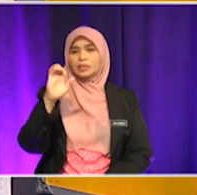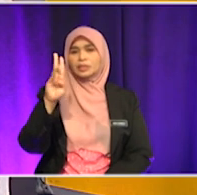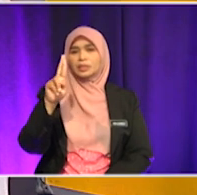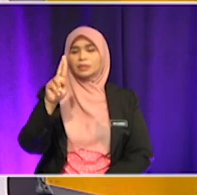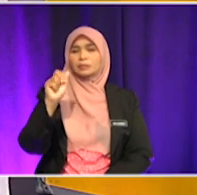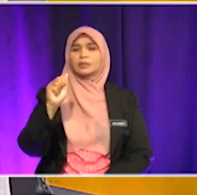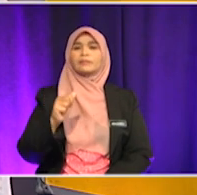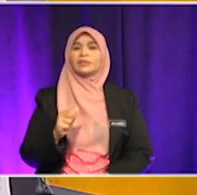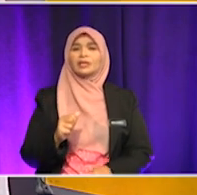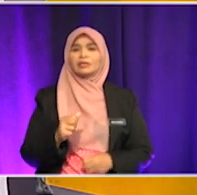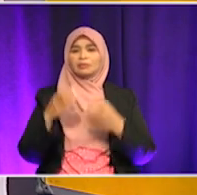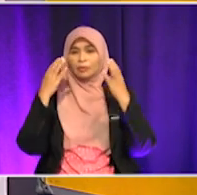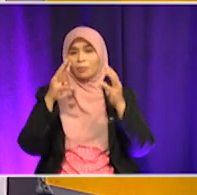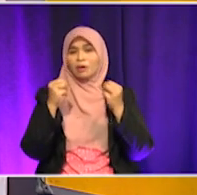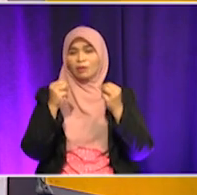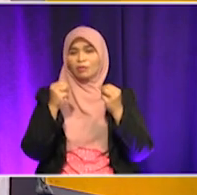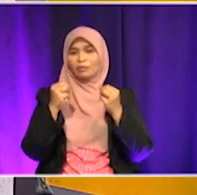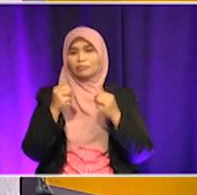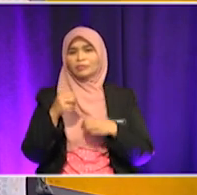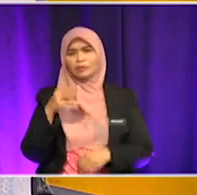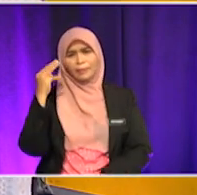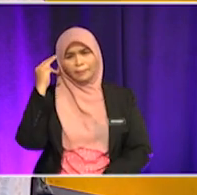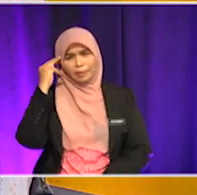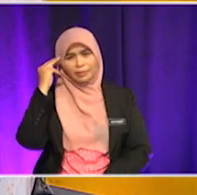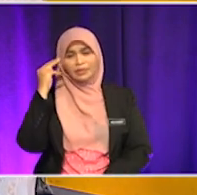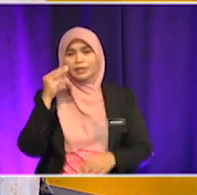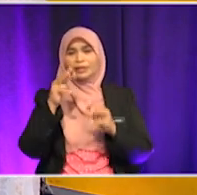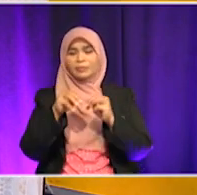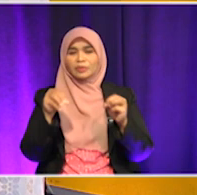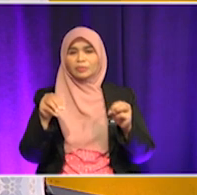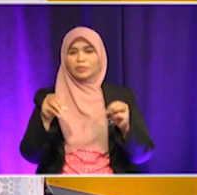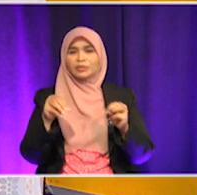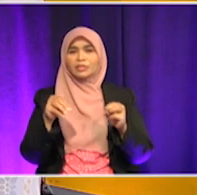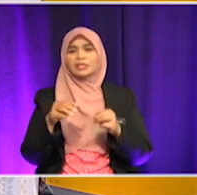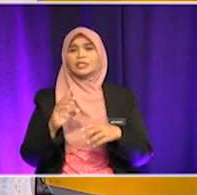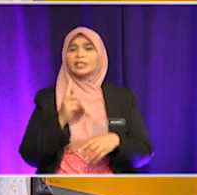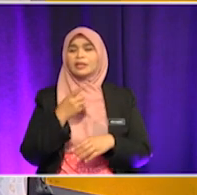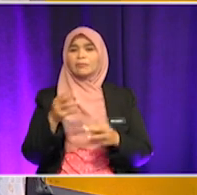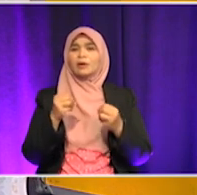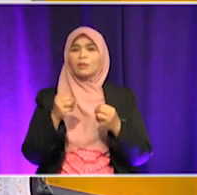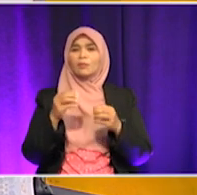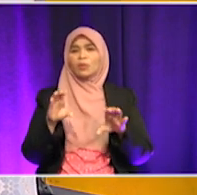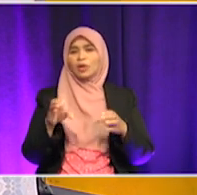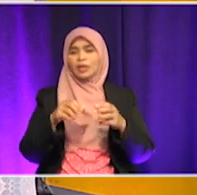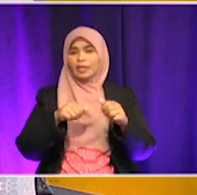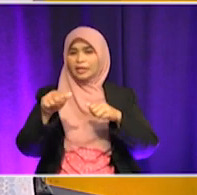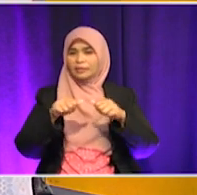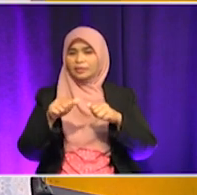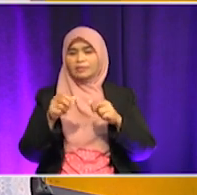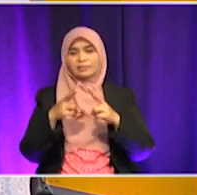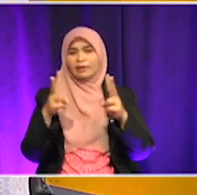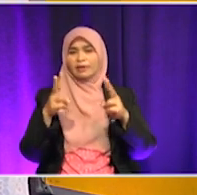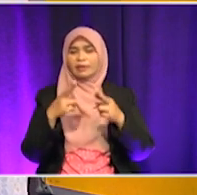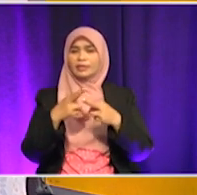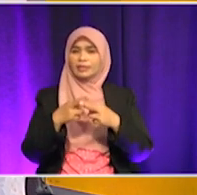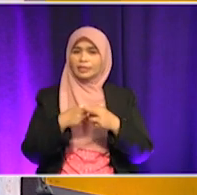nak merangsang minda murid-murid dekat GM dan juga murid-murid dekat rumah. Kita buat satu aktiviti yang sangat ringkas supaya murid-murid